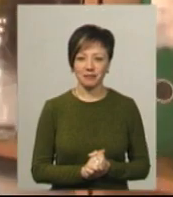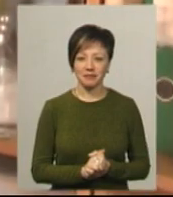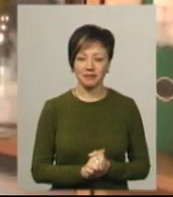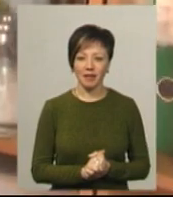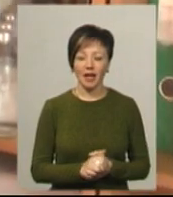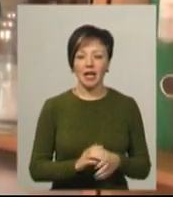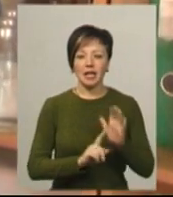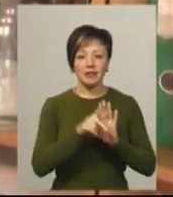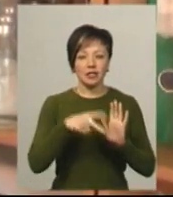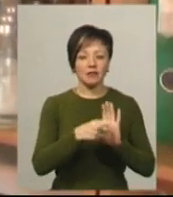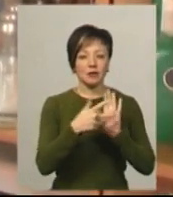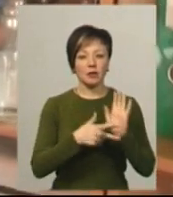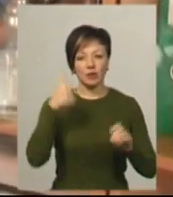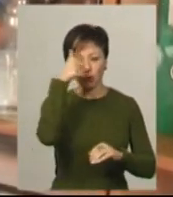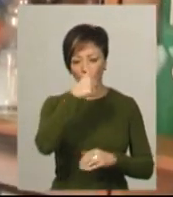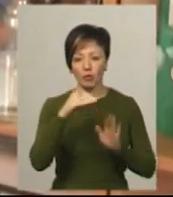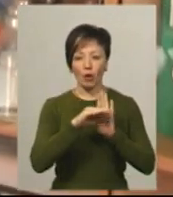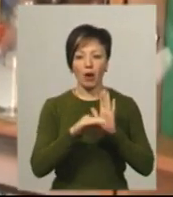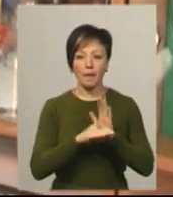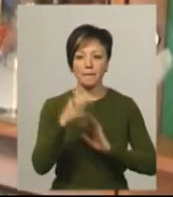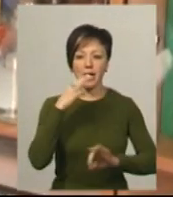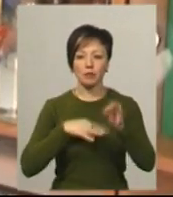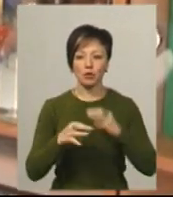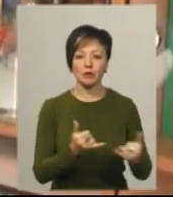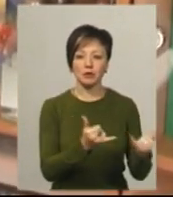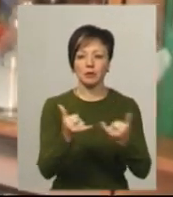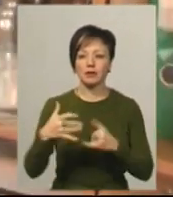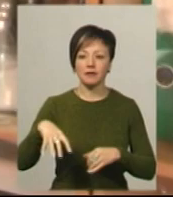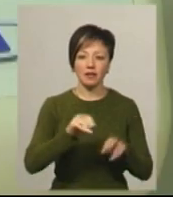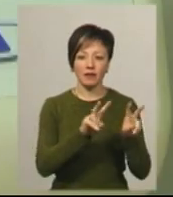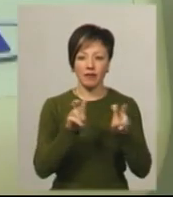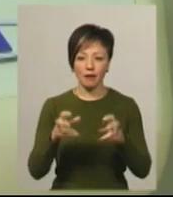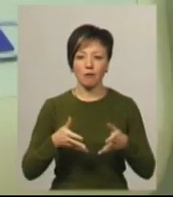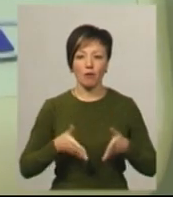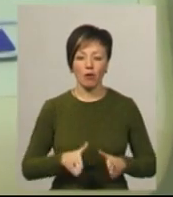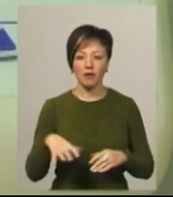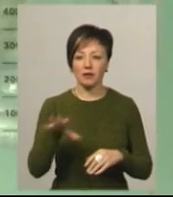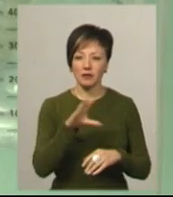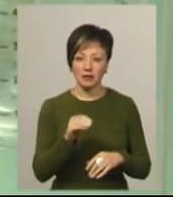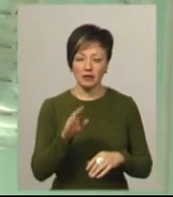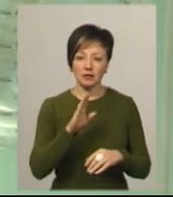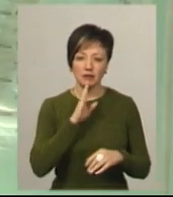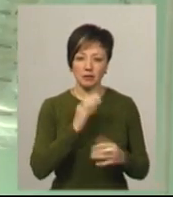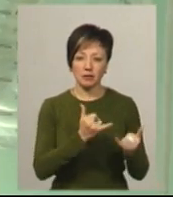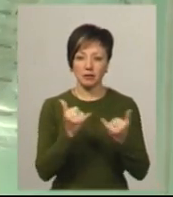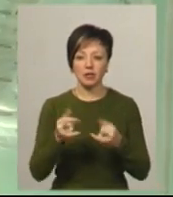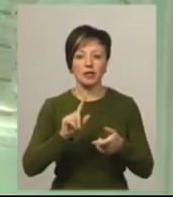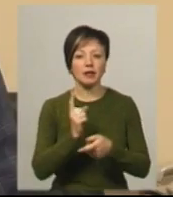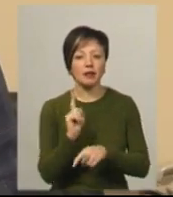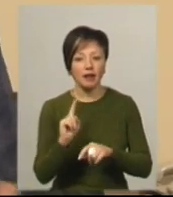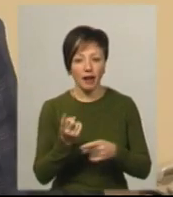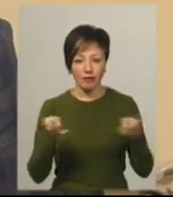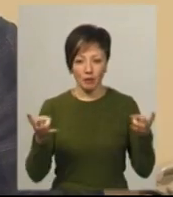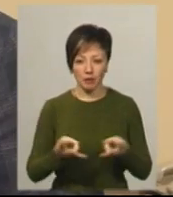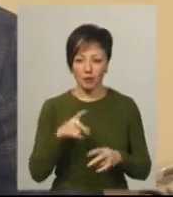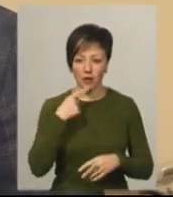з 2018 року в місті діє програма медикаментозного забезпечення всіх видів пологів, де усіх без винятку породіль забезпечують найнеобхіднішим, каже